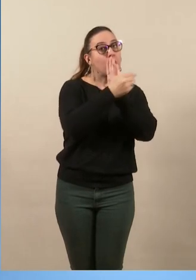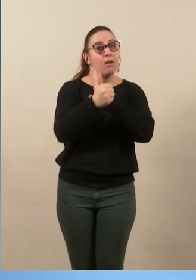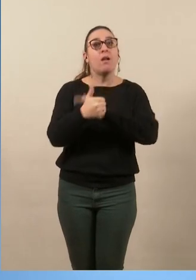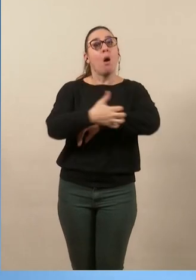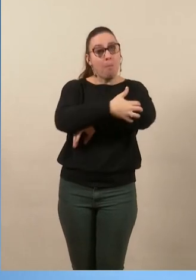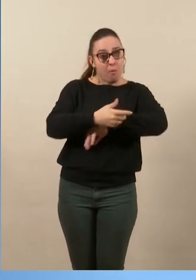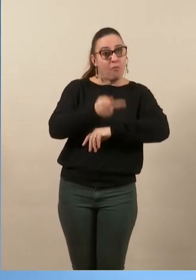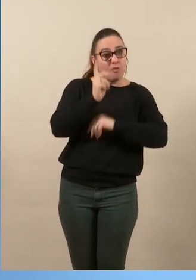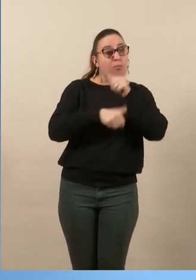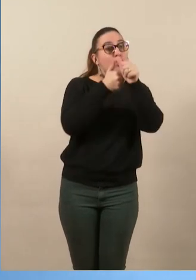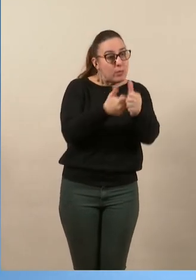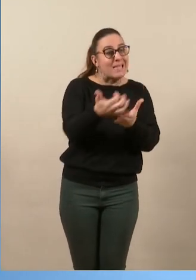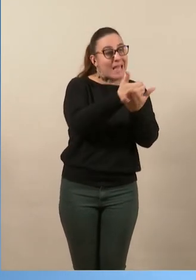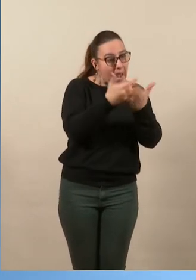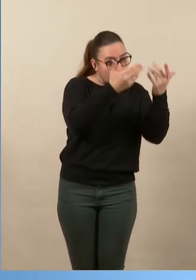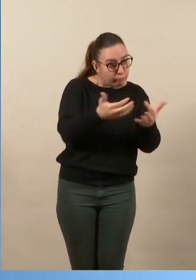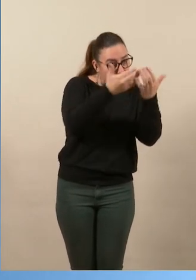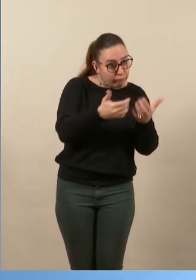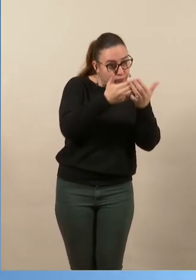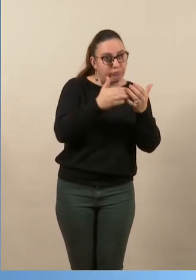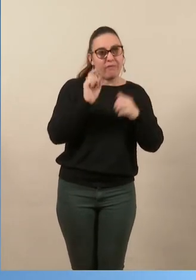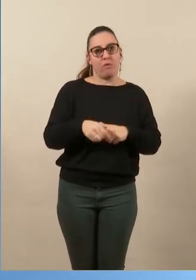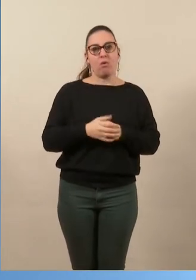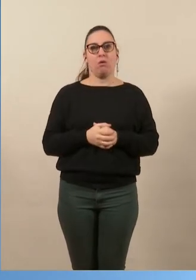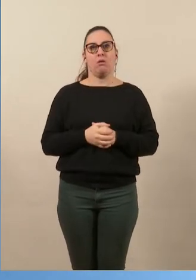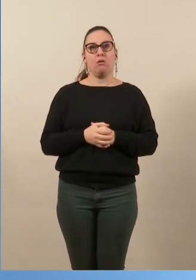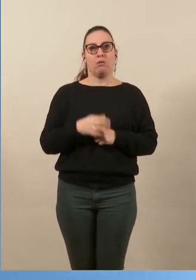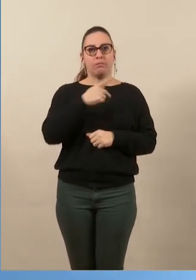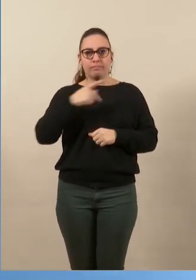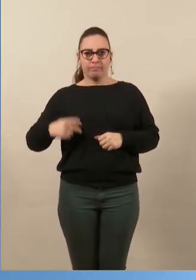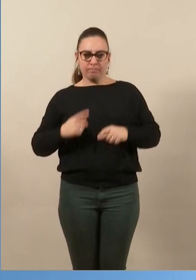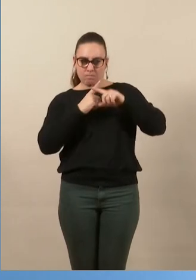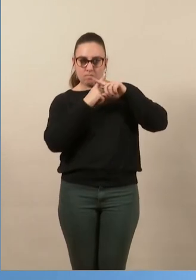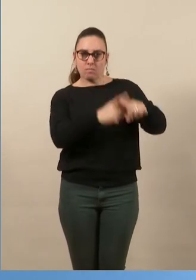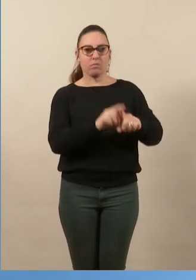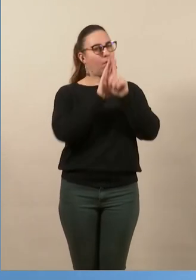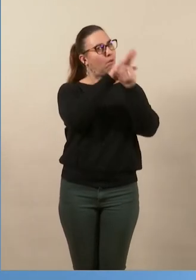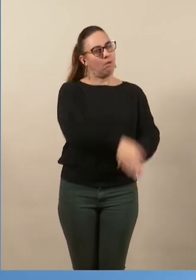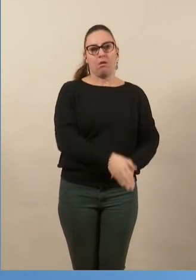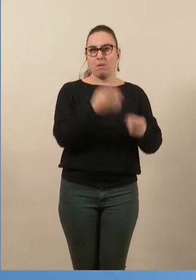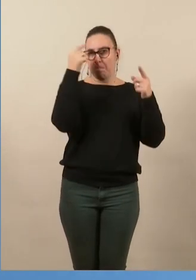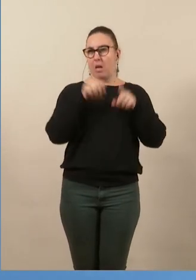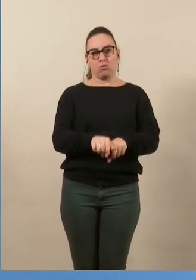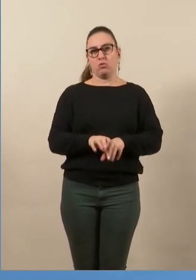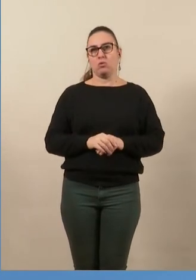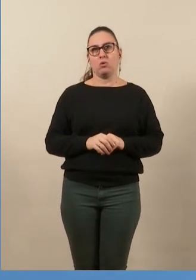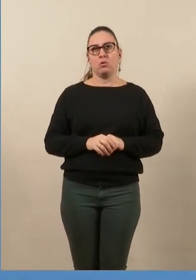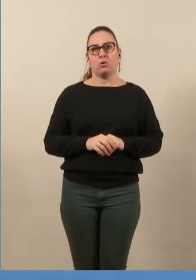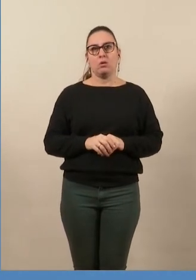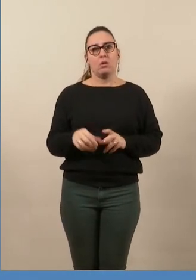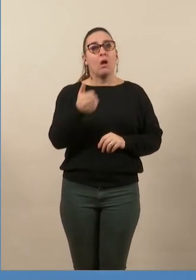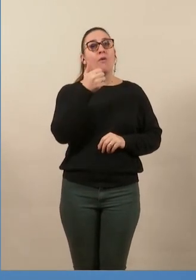pauvres à hauteur de leurs moyens s'appuyer sur les propriétaires fonciers est discriminant et injuste d'autant que vous ne